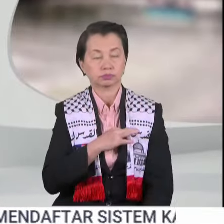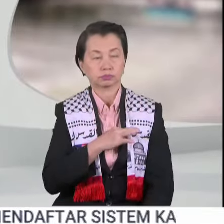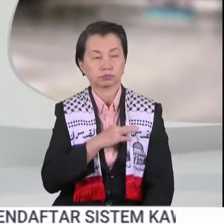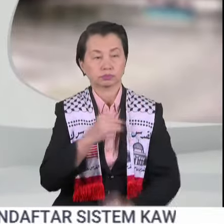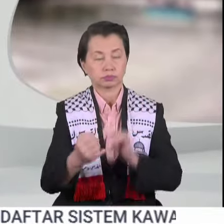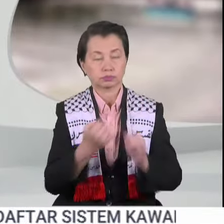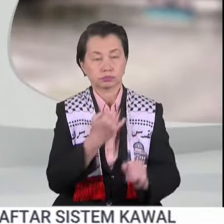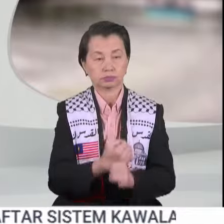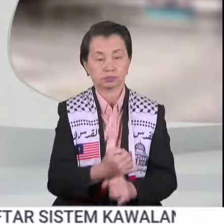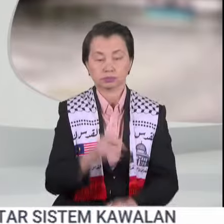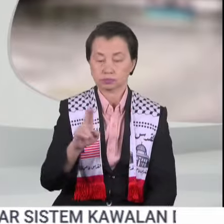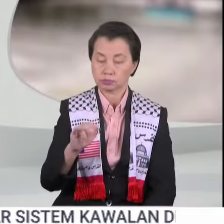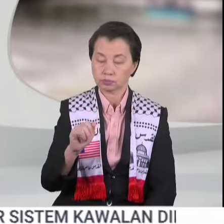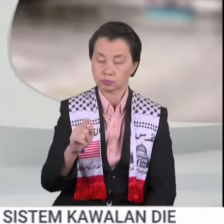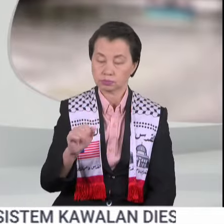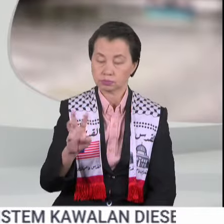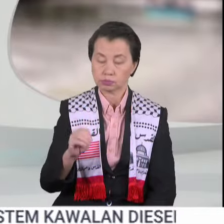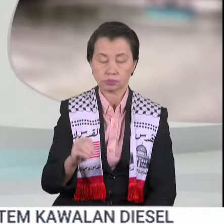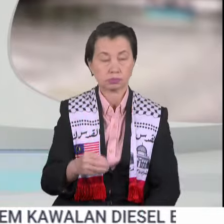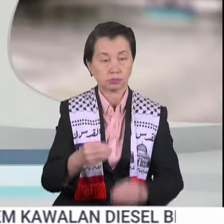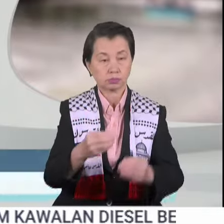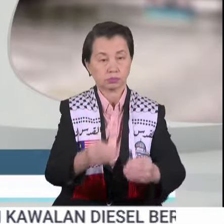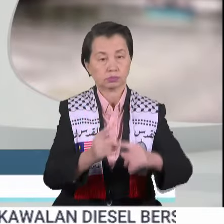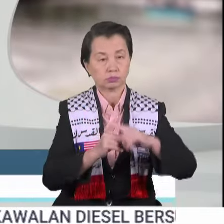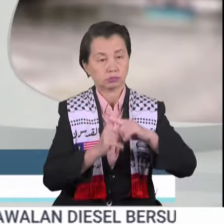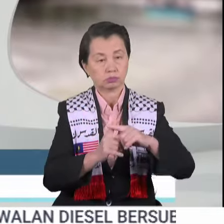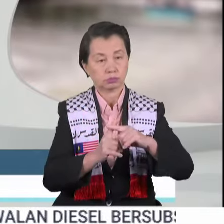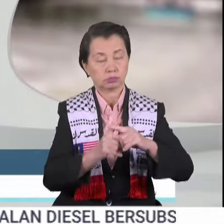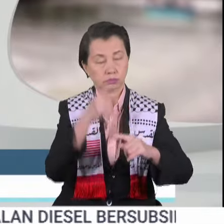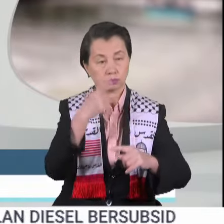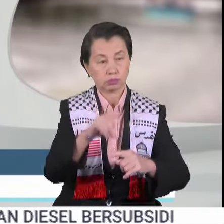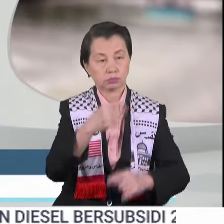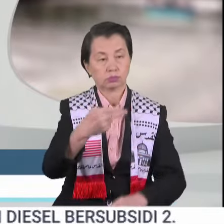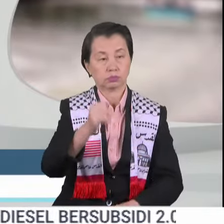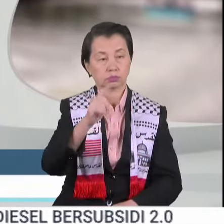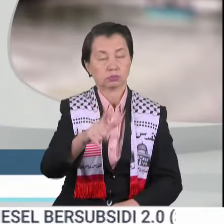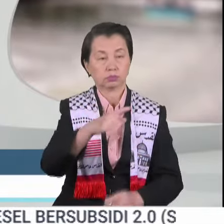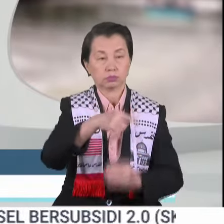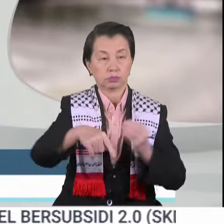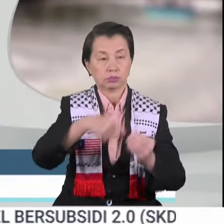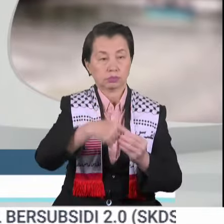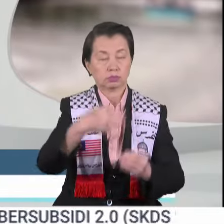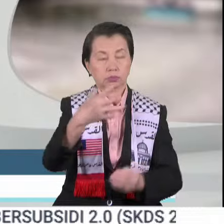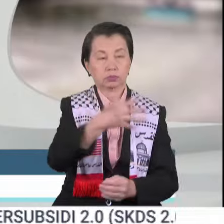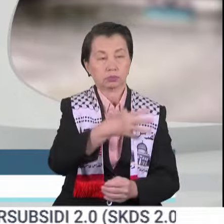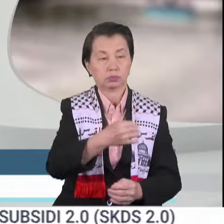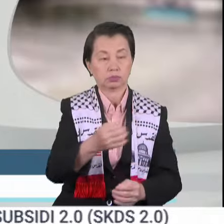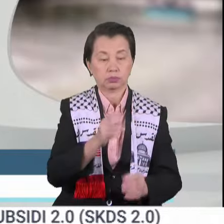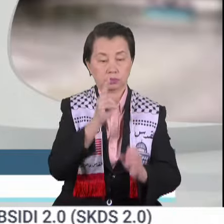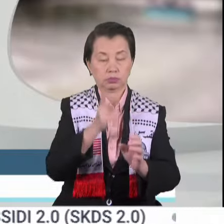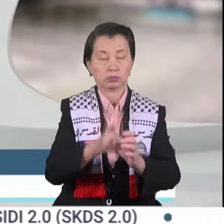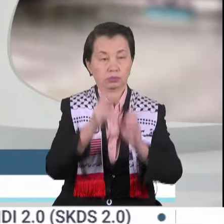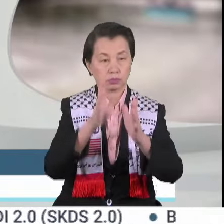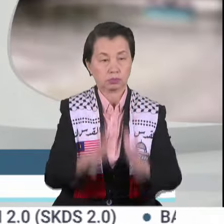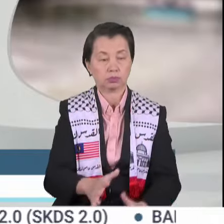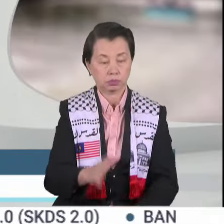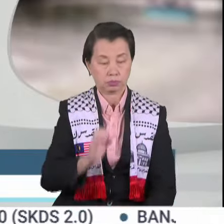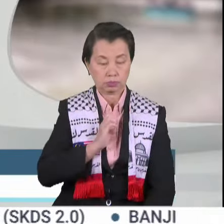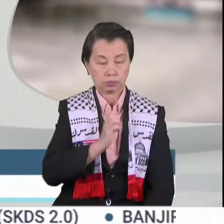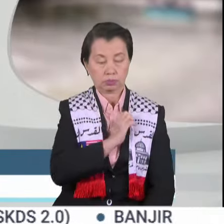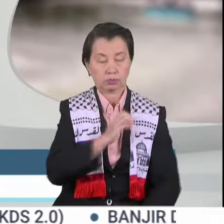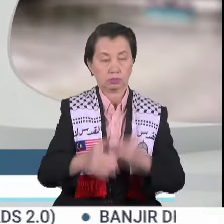Universiti Teknologi Mara UITM memberi impak positif bukan sahaja kepada masyarakat, malah peserta. Esko Kemajuan